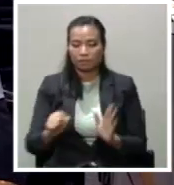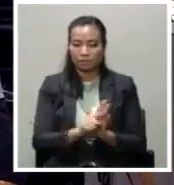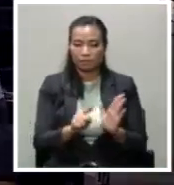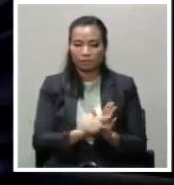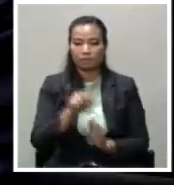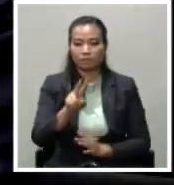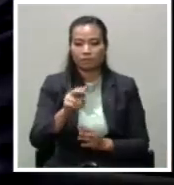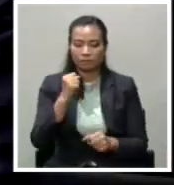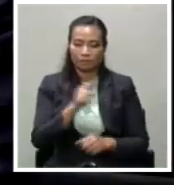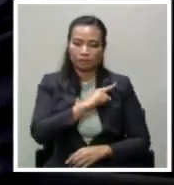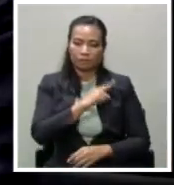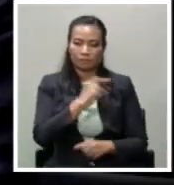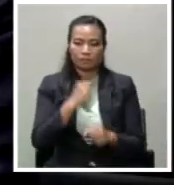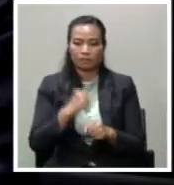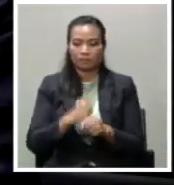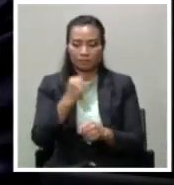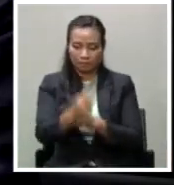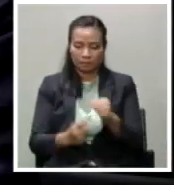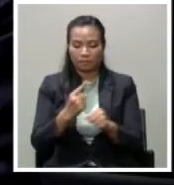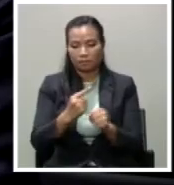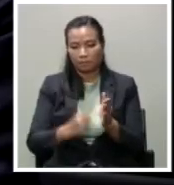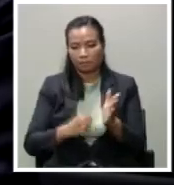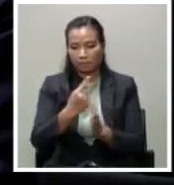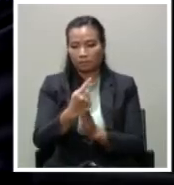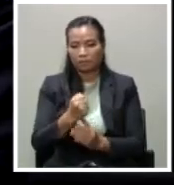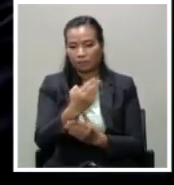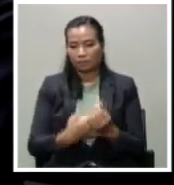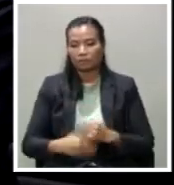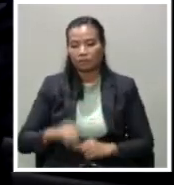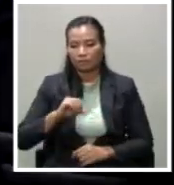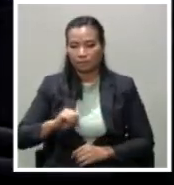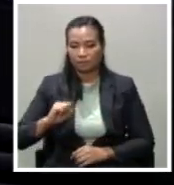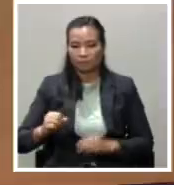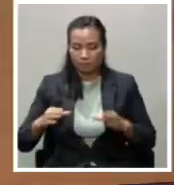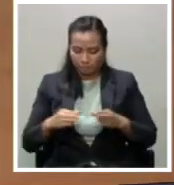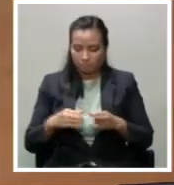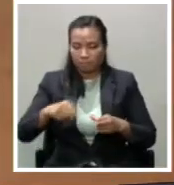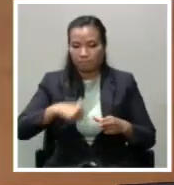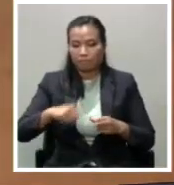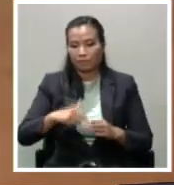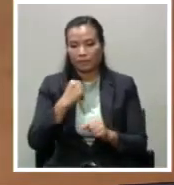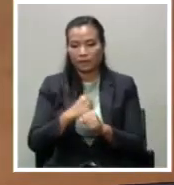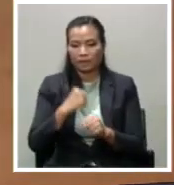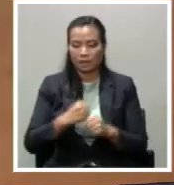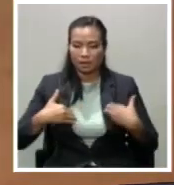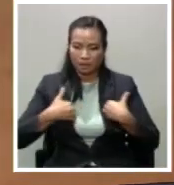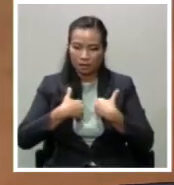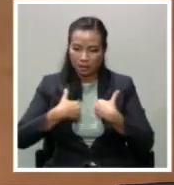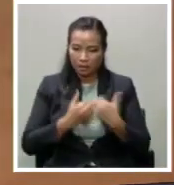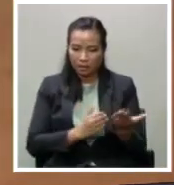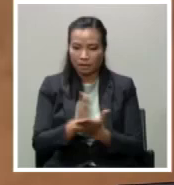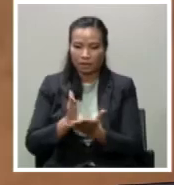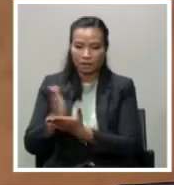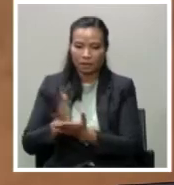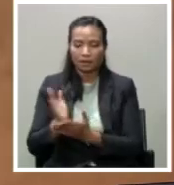ชุมในปีแรกของสภาชุดนี้แล้วพอทำงานด้วยความเหน็ดเหนื่อยทุกฝ่ายขอ